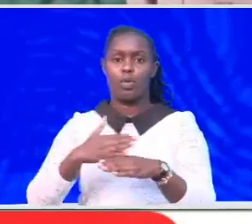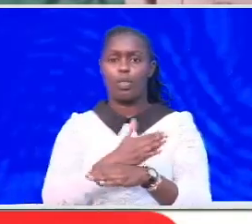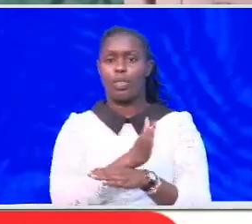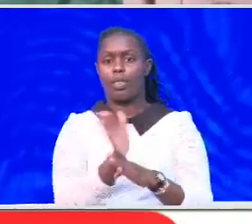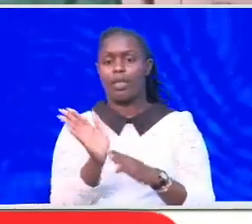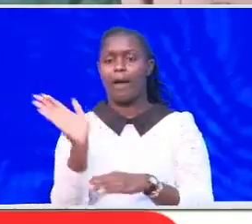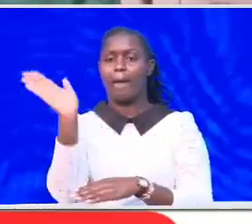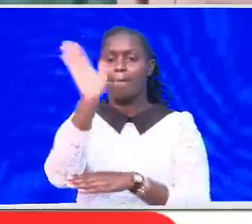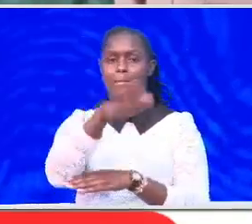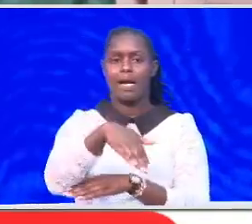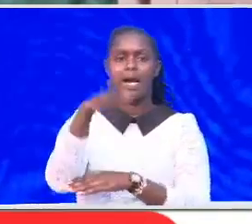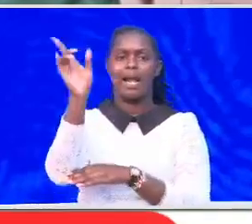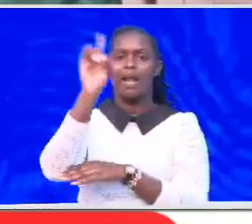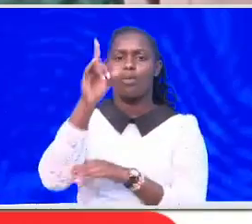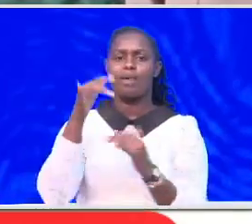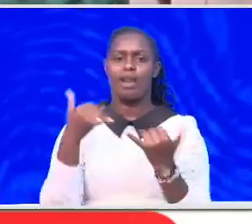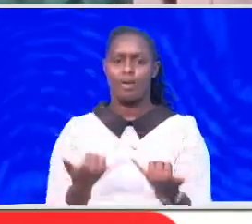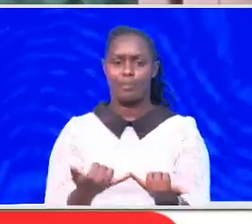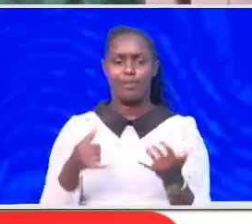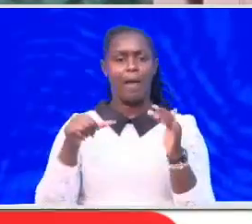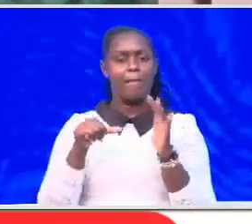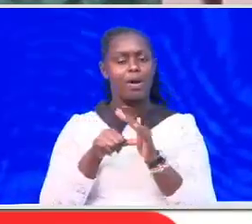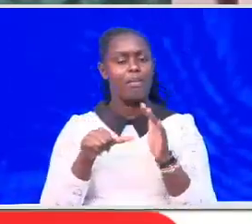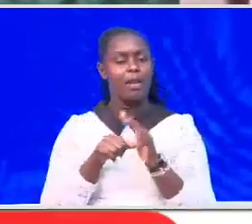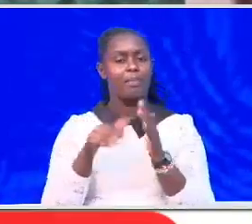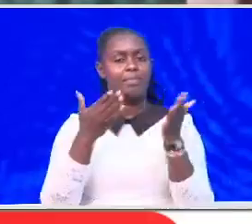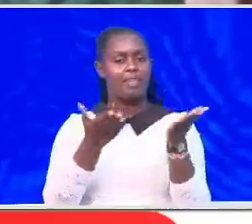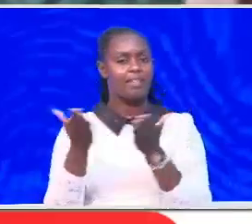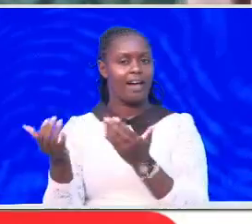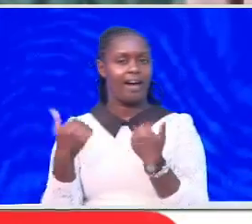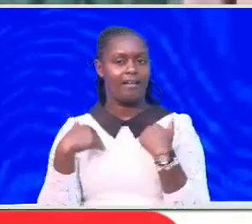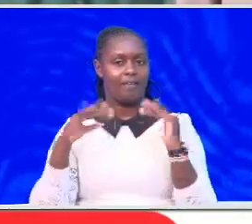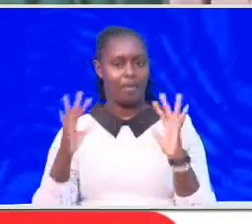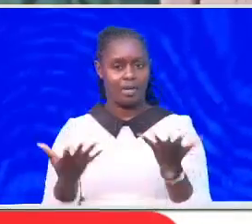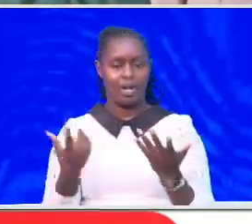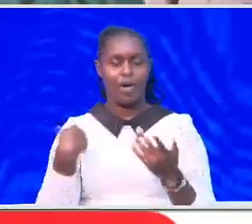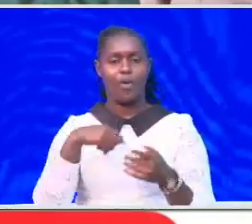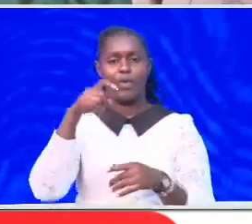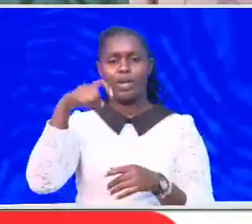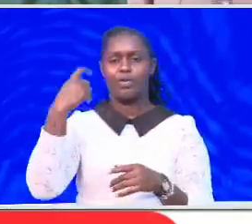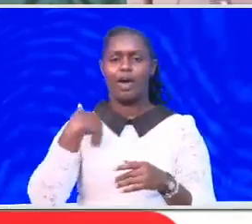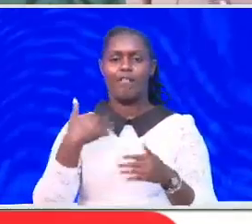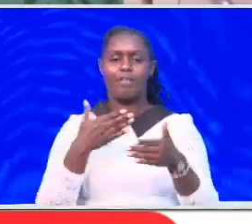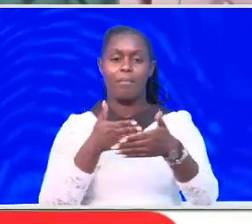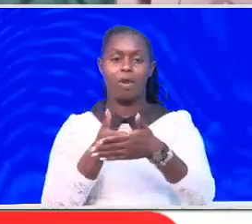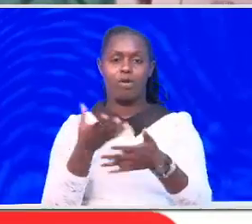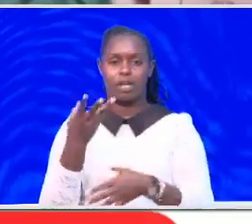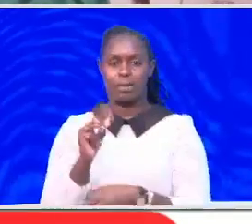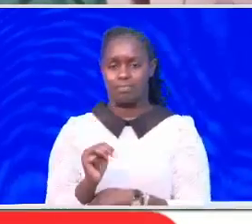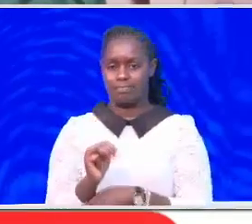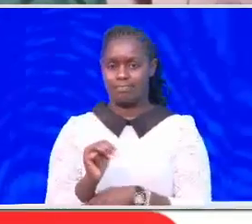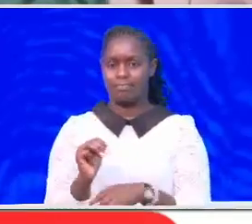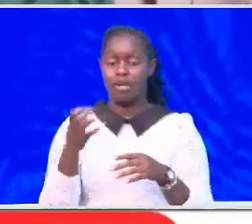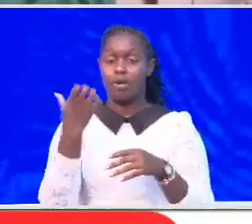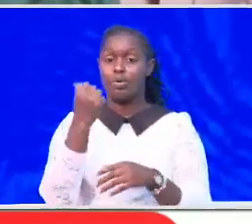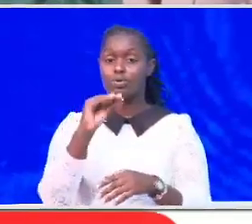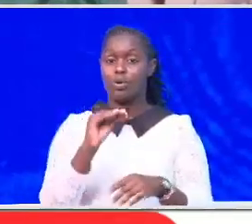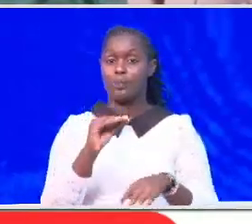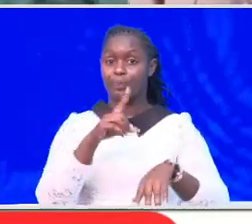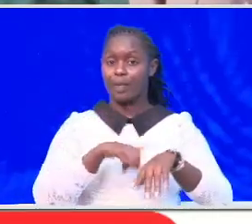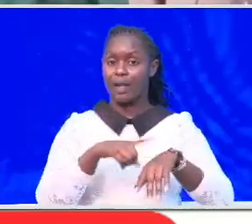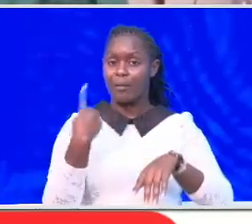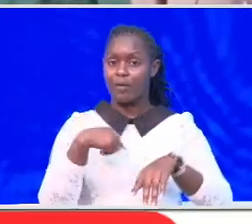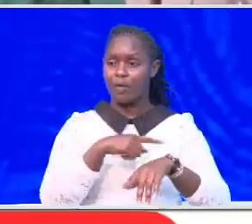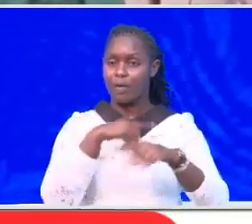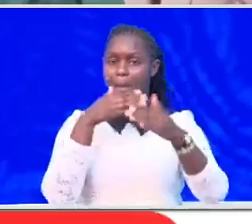Nairobi. Makosa yenye tulifanya tungemwekea simba kwa mlango. Sasa wakati tungeekea